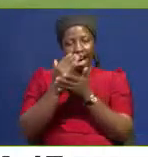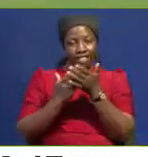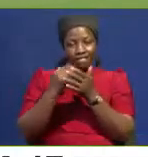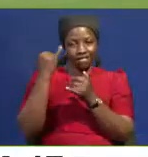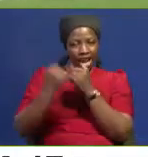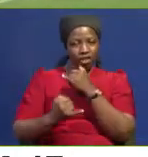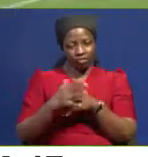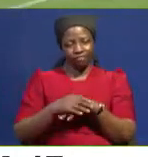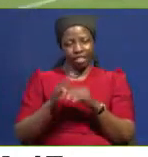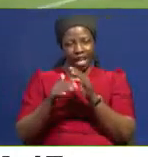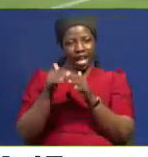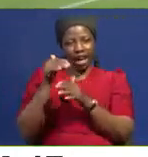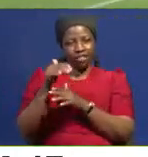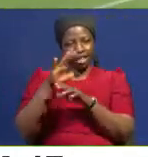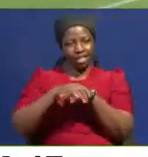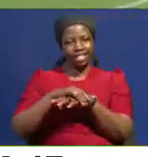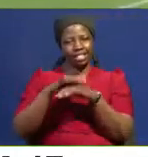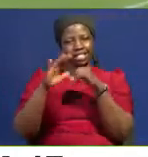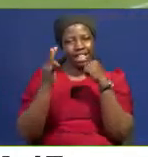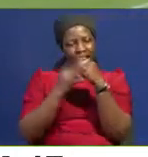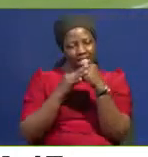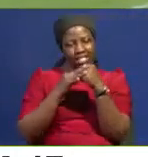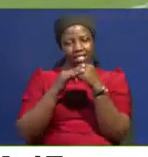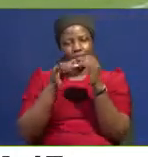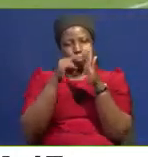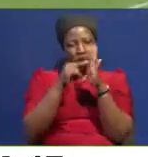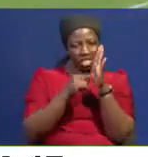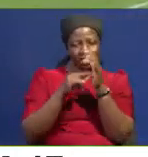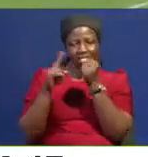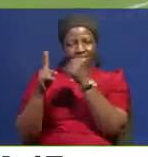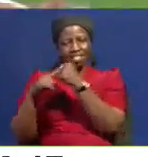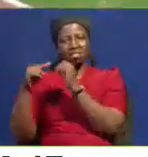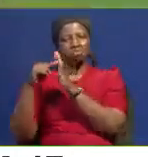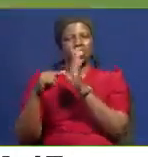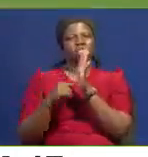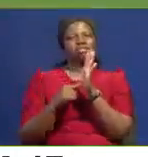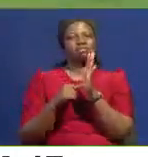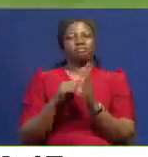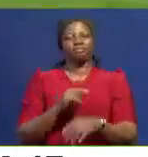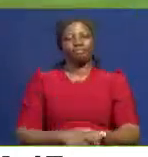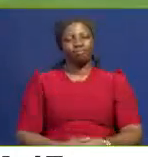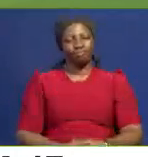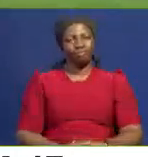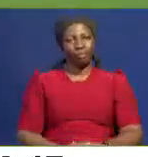kusajili alama 9 na 6 mtawalia. Lovely turn, terrific finish.